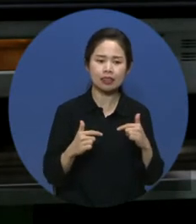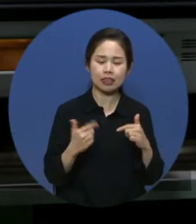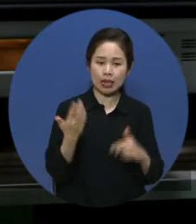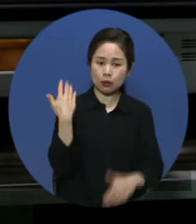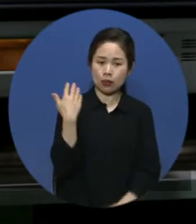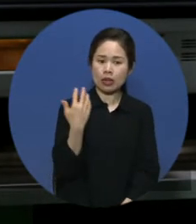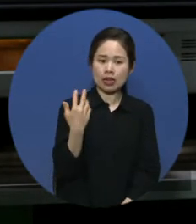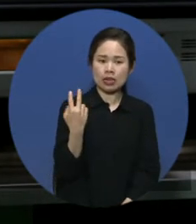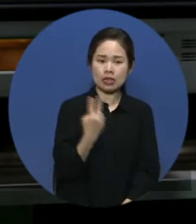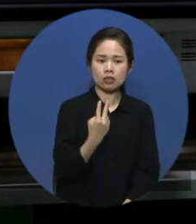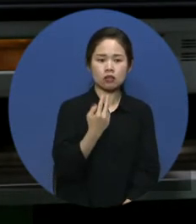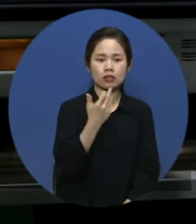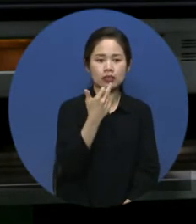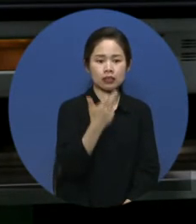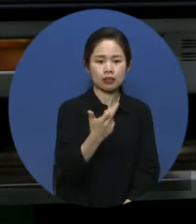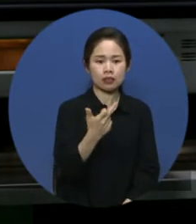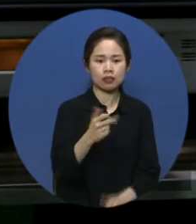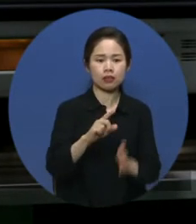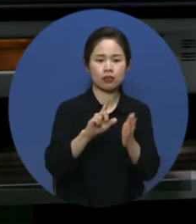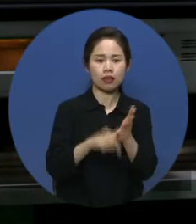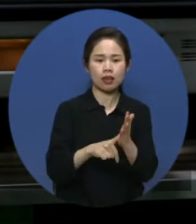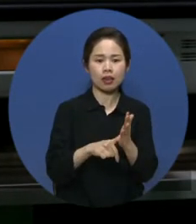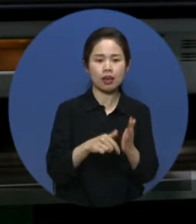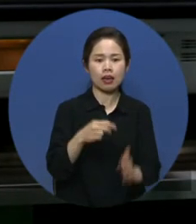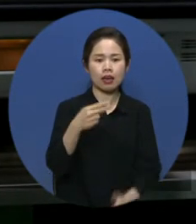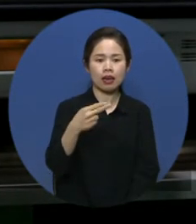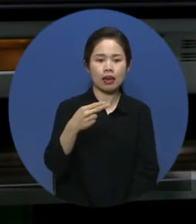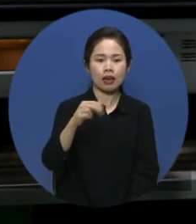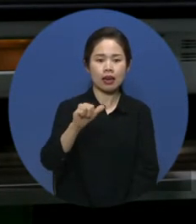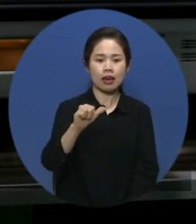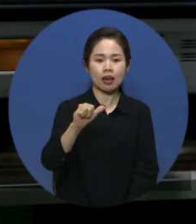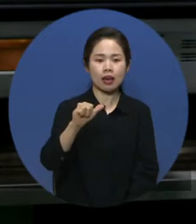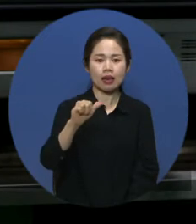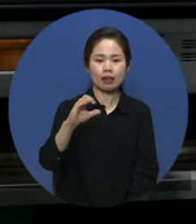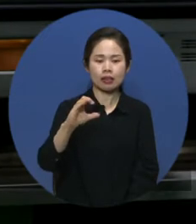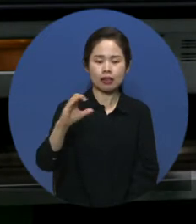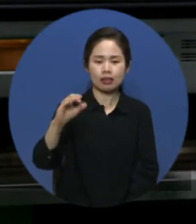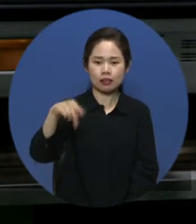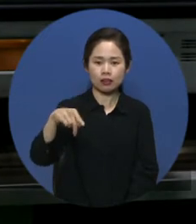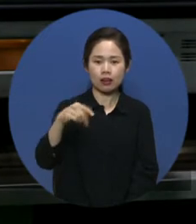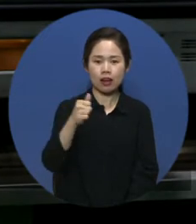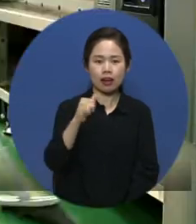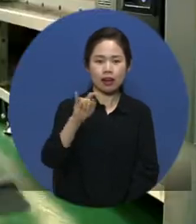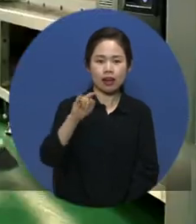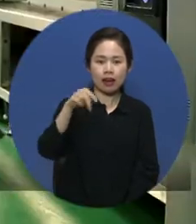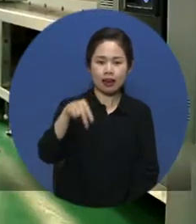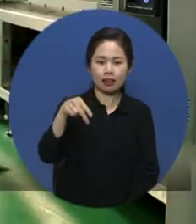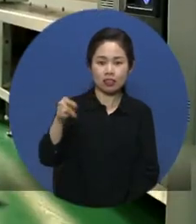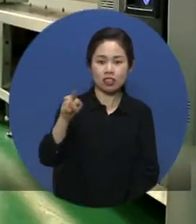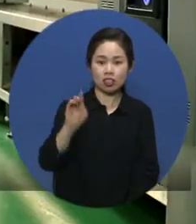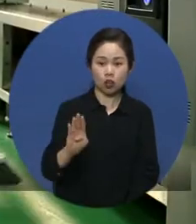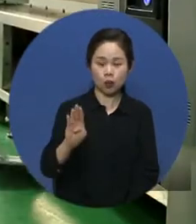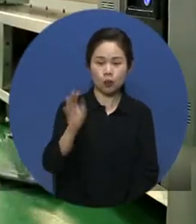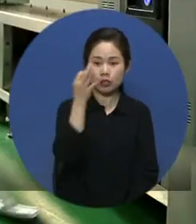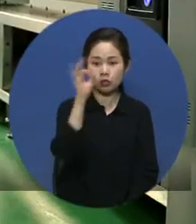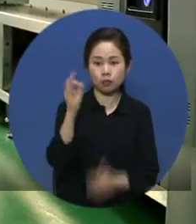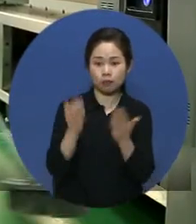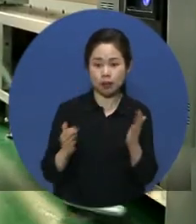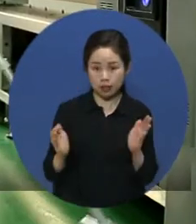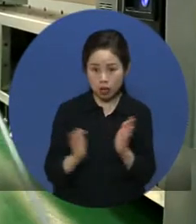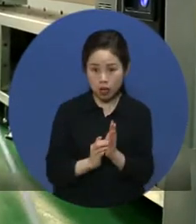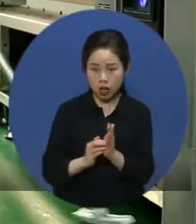2017년에 햇섭 인증을 받았습니다. 햇섭 인증을 받음으로 인해서 청결과 위생에